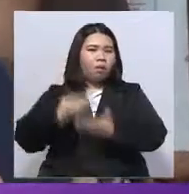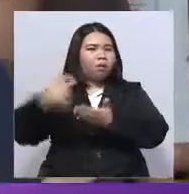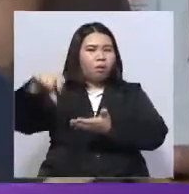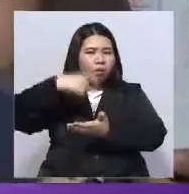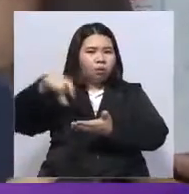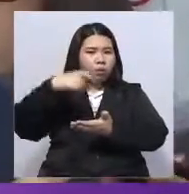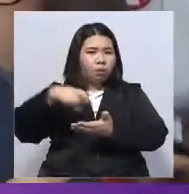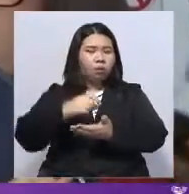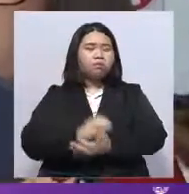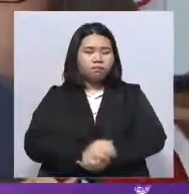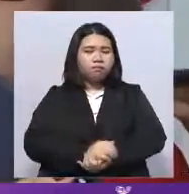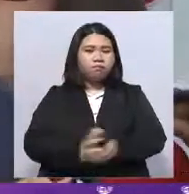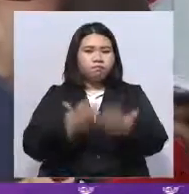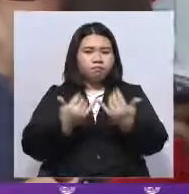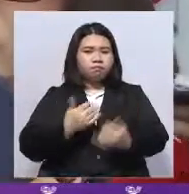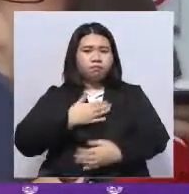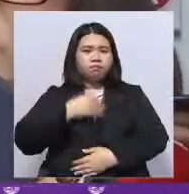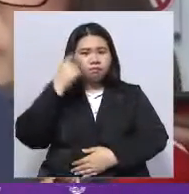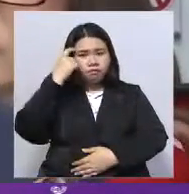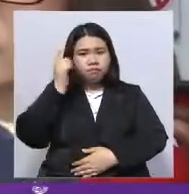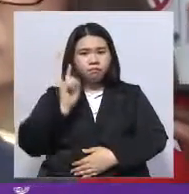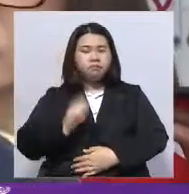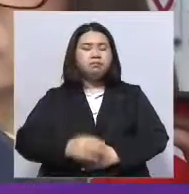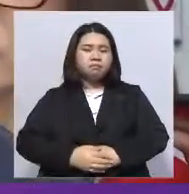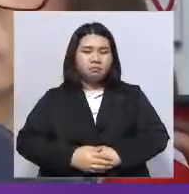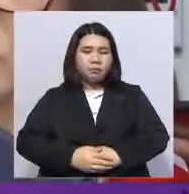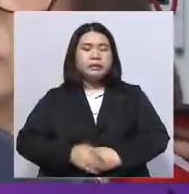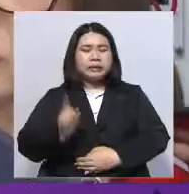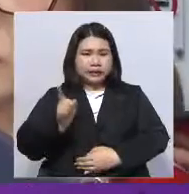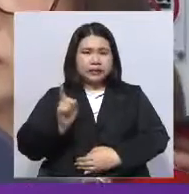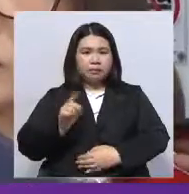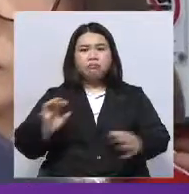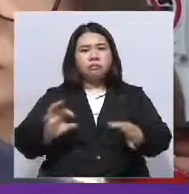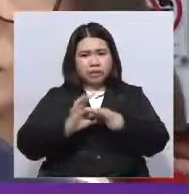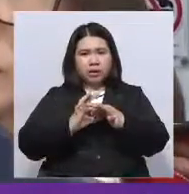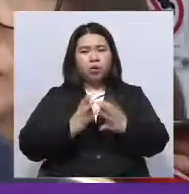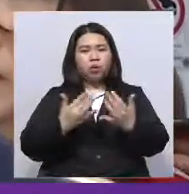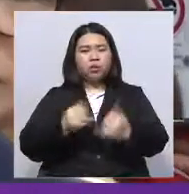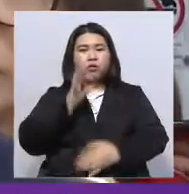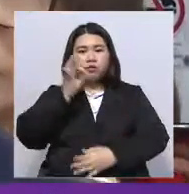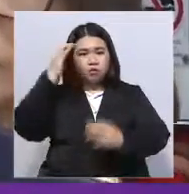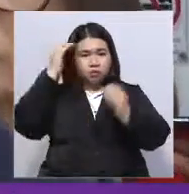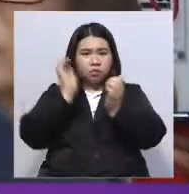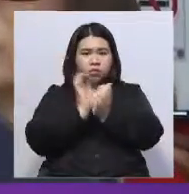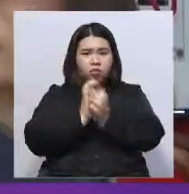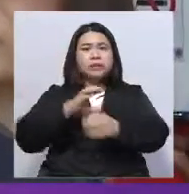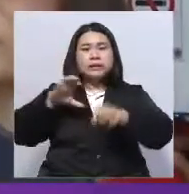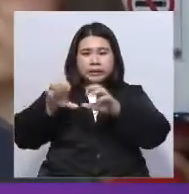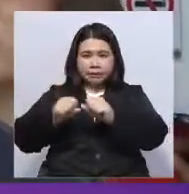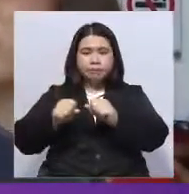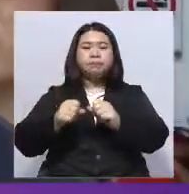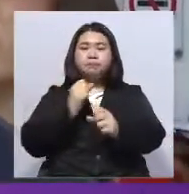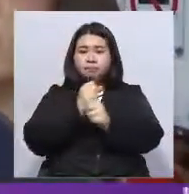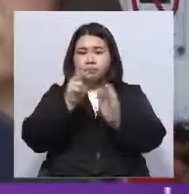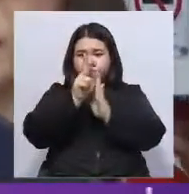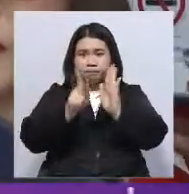นไปเพราะนั้นวันนี้ผมก็มีความเชื่อมั่นว่าเขาเป็นผู้ที่มีส่วนร่วมก็วันนี้ก็เลยมาแจ้งทางตำรวจเพื่อให้ดำเนินการคดีตามกฎ